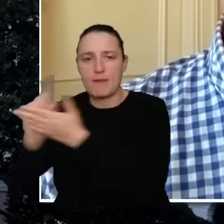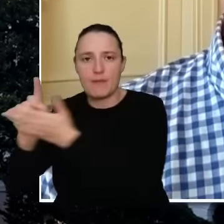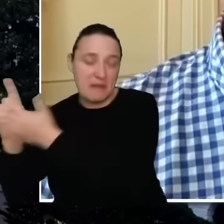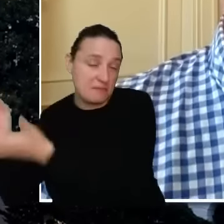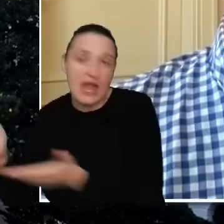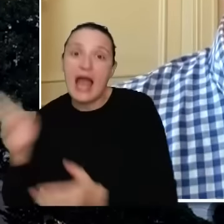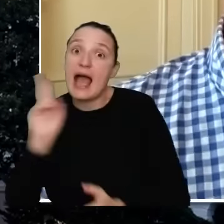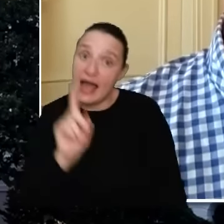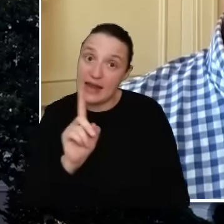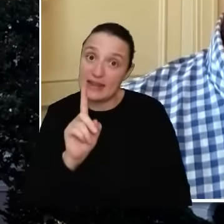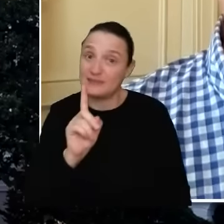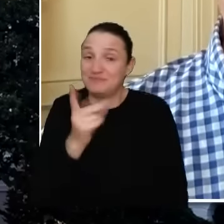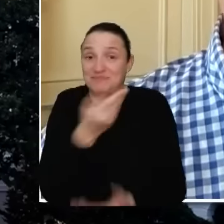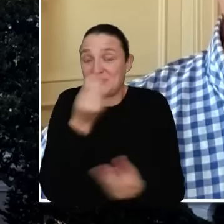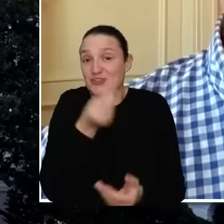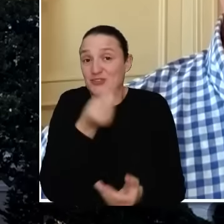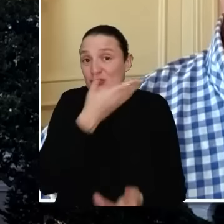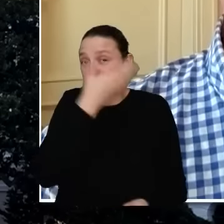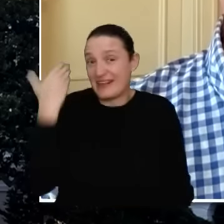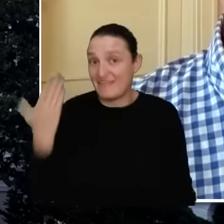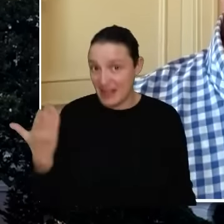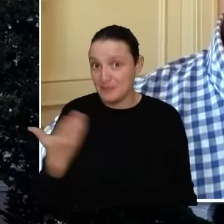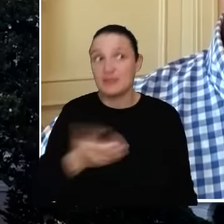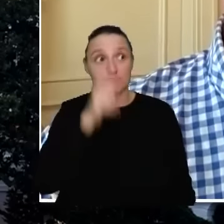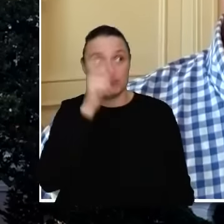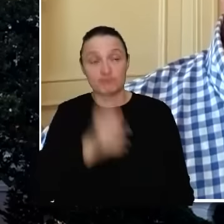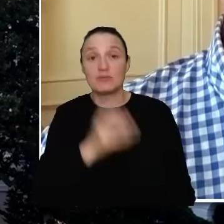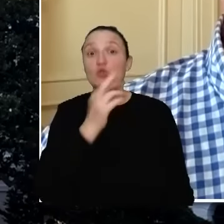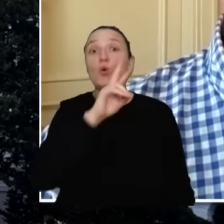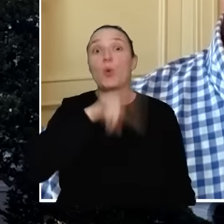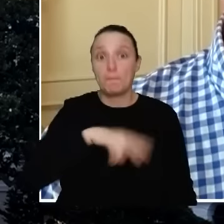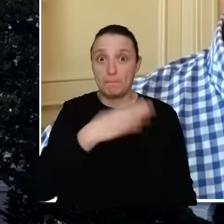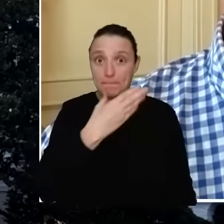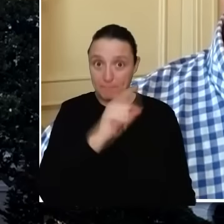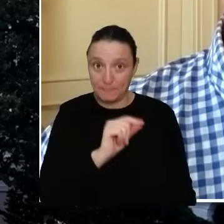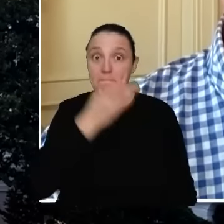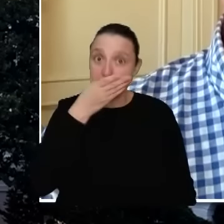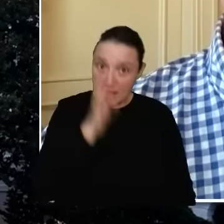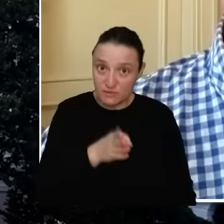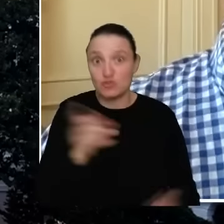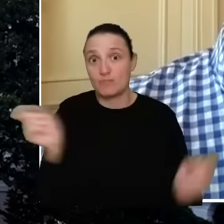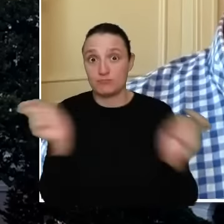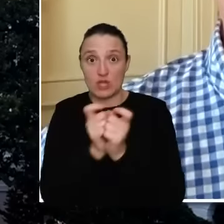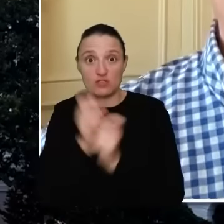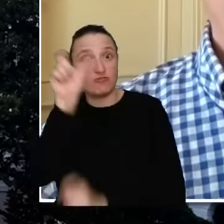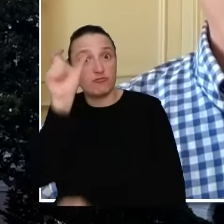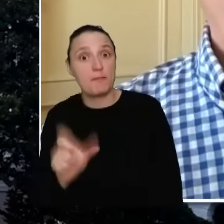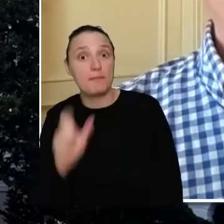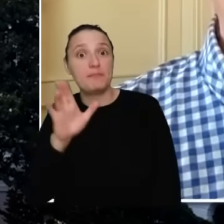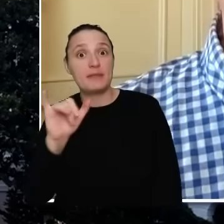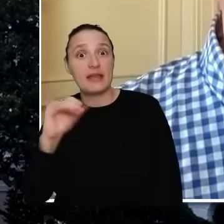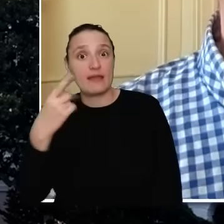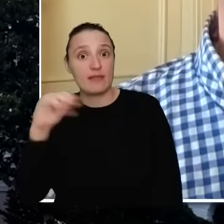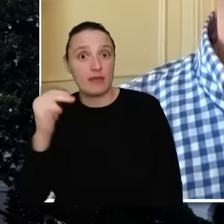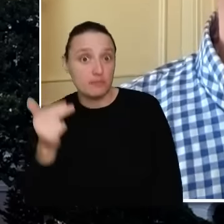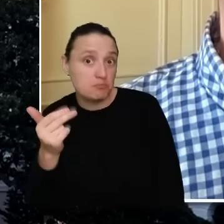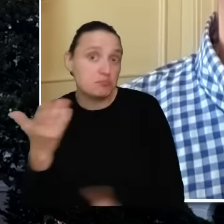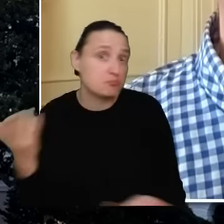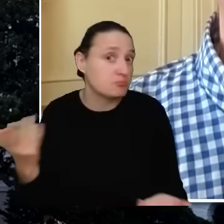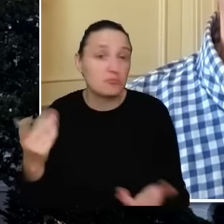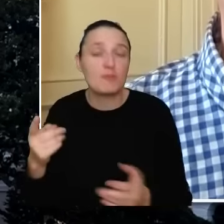tak naprawdę nie wiemy, czy Trump będzie ścierał się z Bidenem, bo cały czas kandydatura